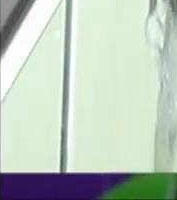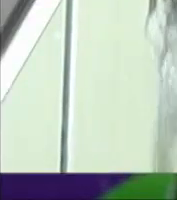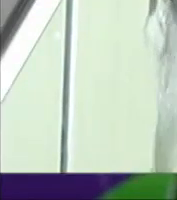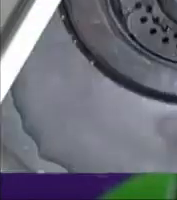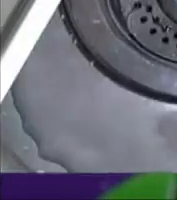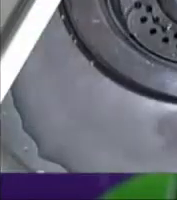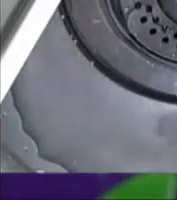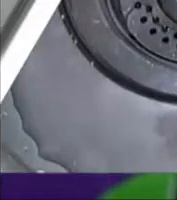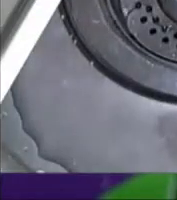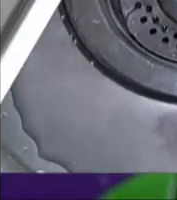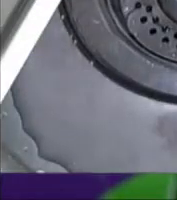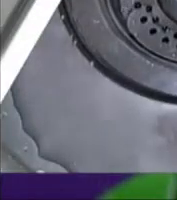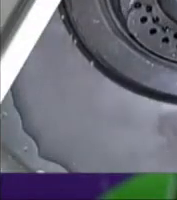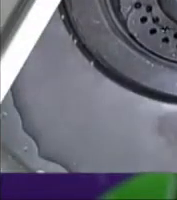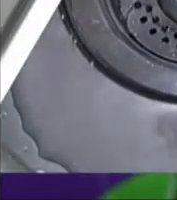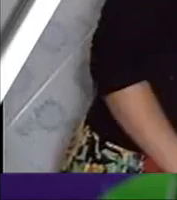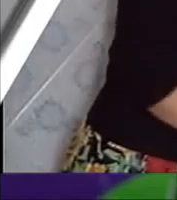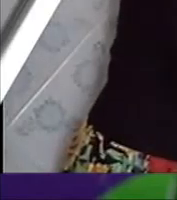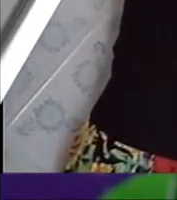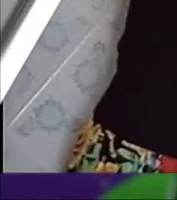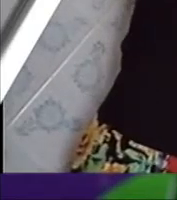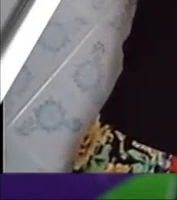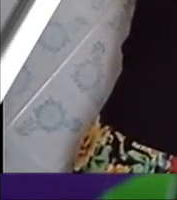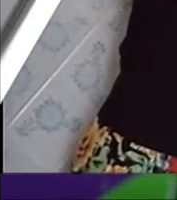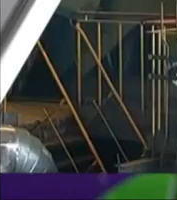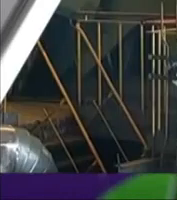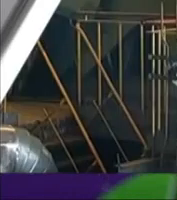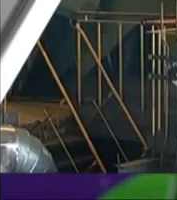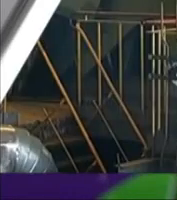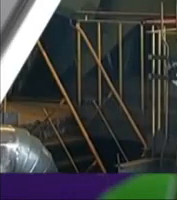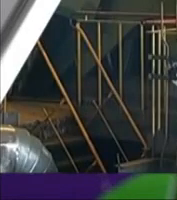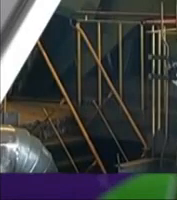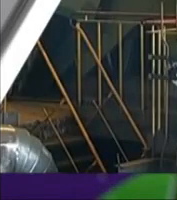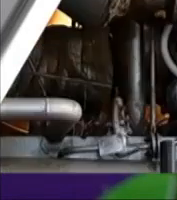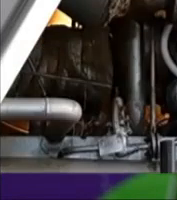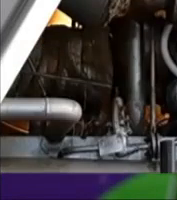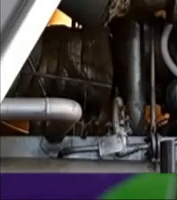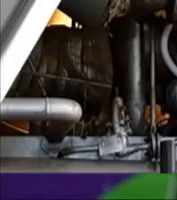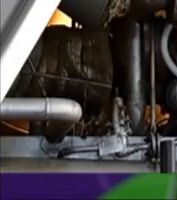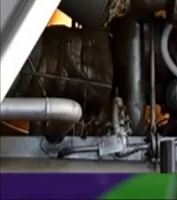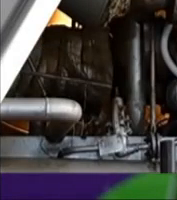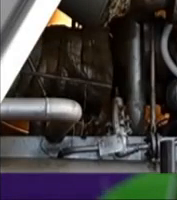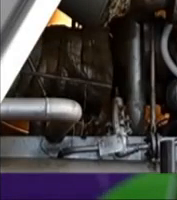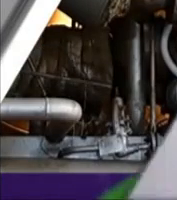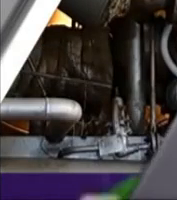Киянам відключають гарячу воду через борги. «Київгаз» обмежив подачу палива на ТЕЦ та котельні «Київенерго».